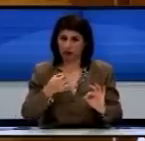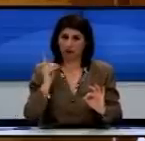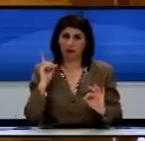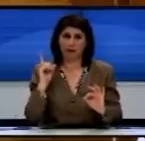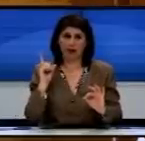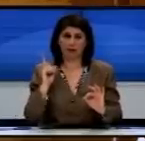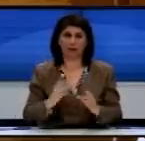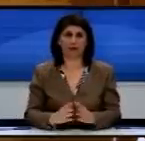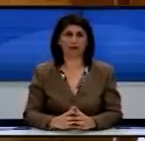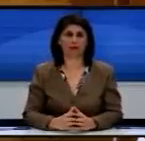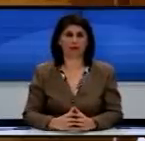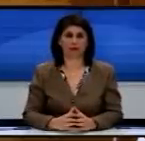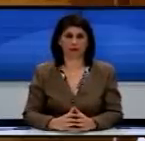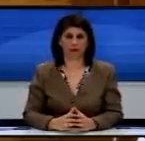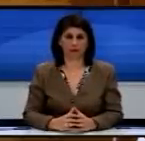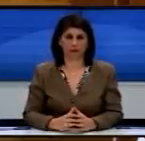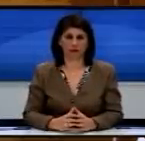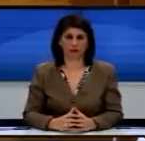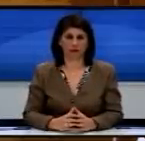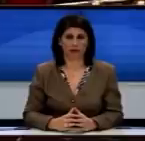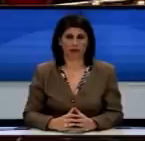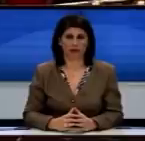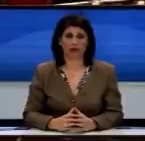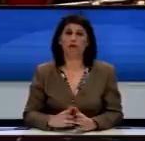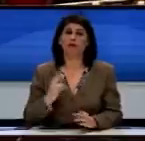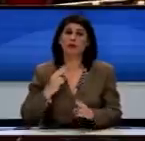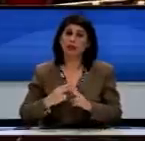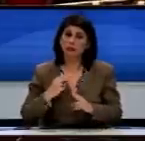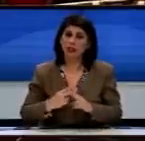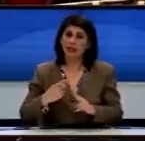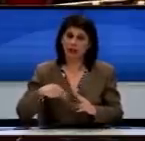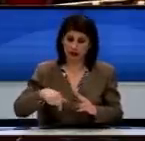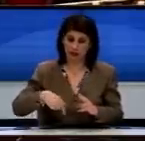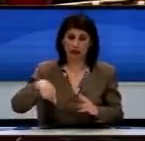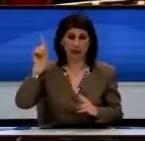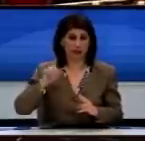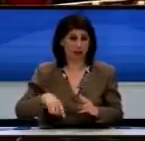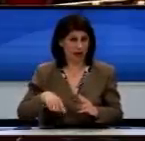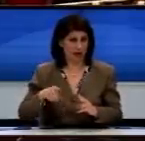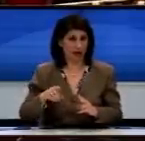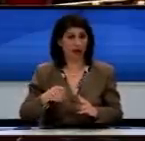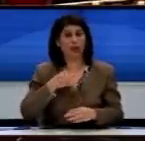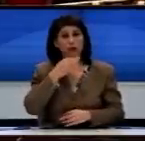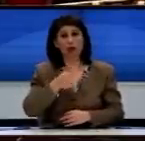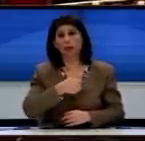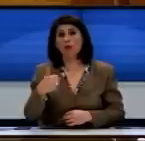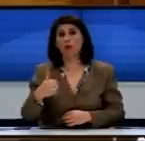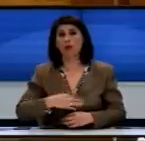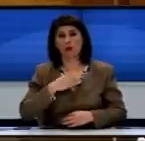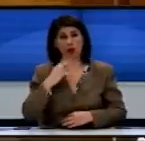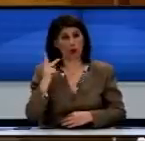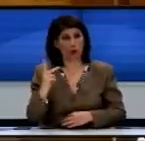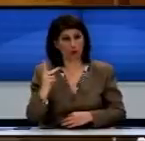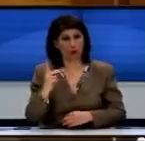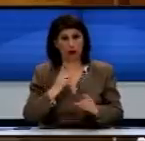μία αναφορά στην σημασία της σημερινής μέρας, την οποία επισήμανε μόνο ο κ.